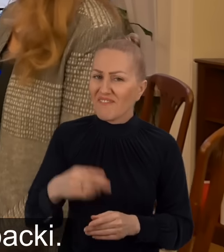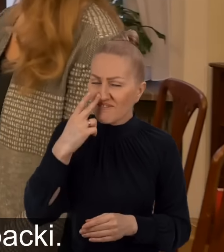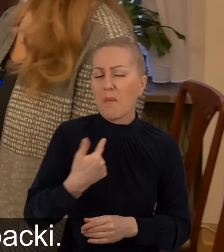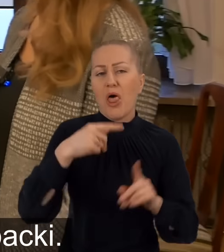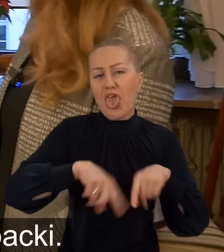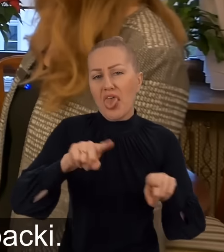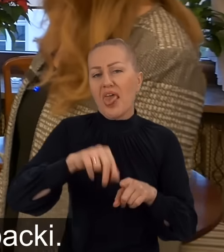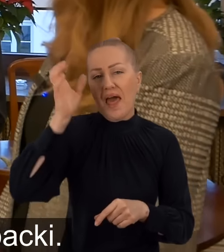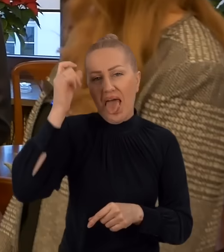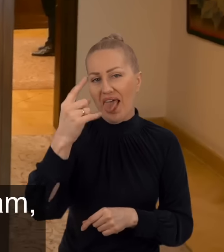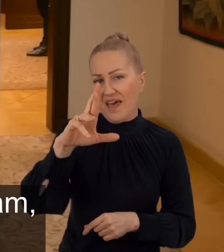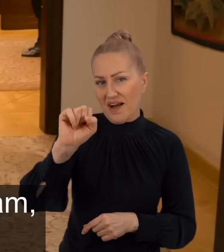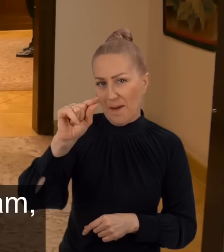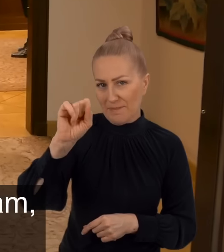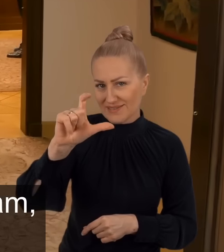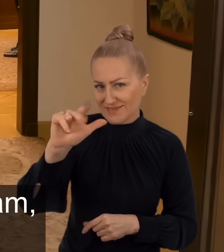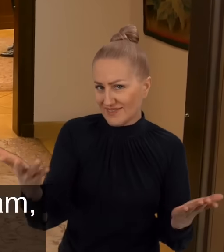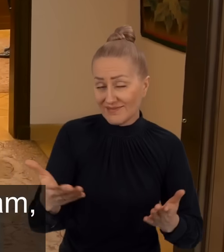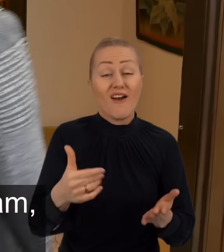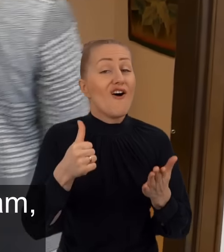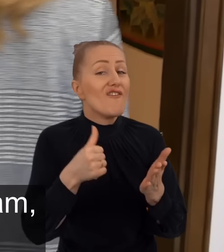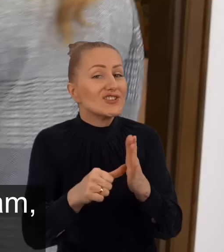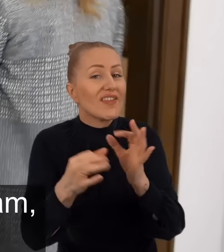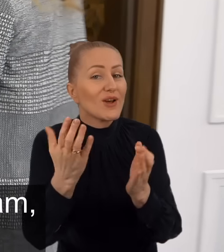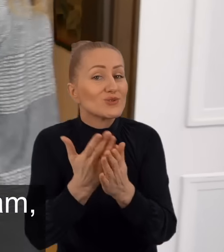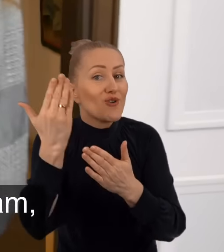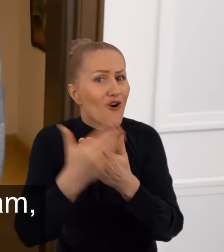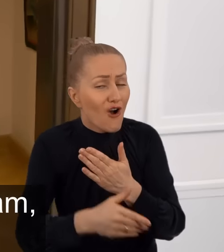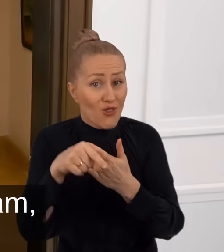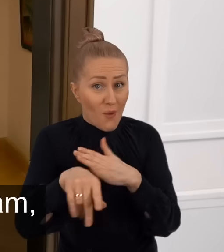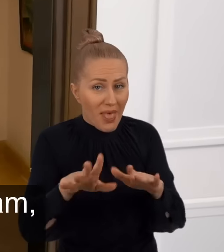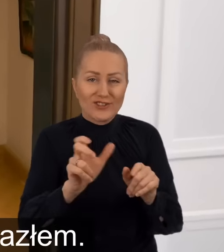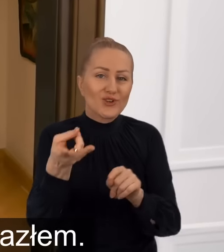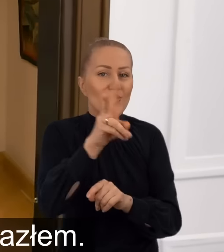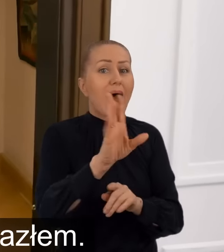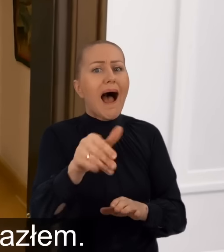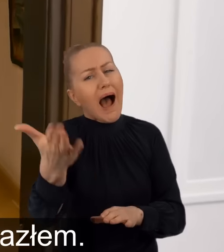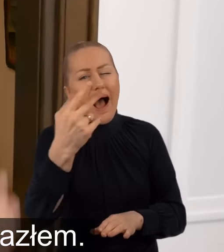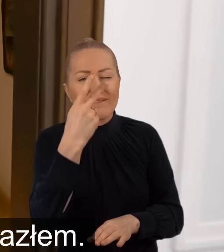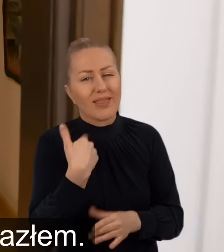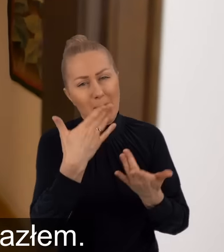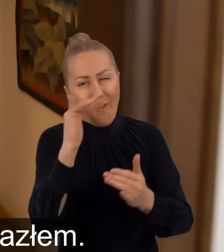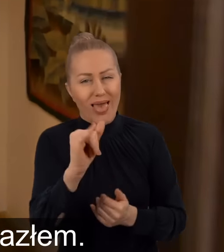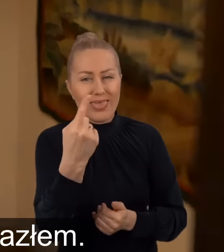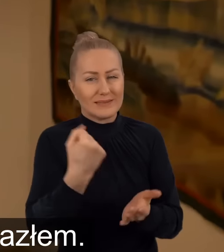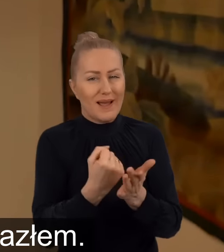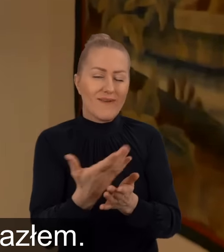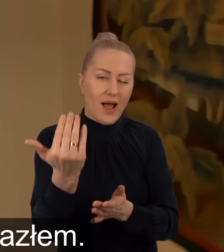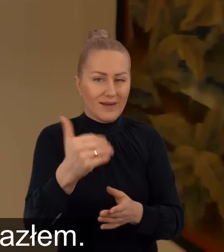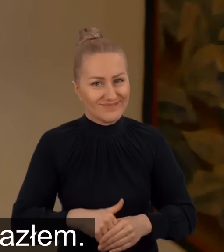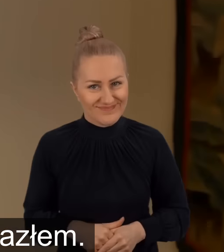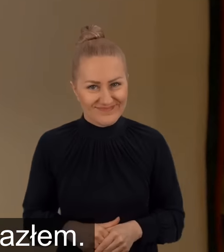u nas tylko Rapacki i Rapacki. Skończymy naszą wycieczkę tam, gdzie zaczęliśmy ją, czy tu? A, chodźcie, chodźcie, bo coś znalazłem.